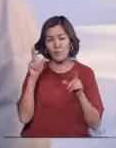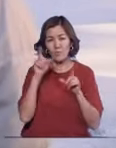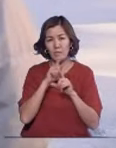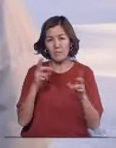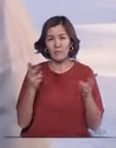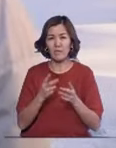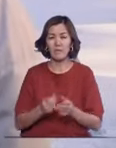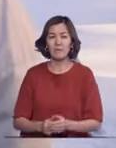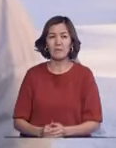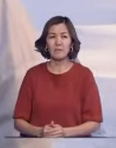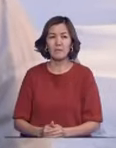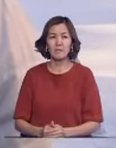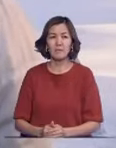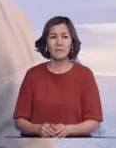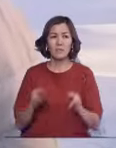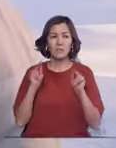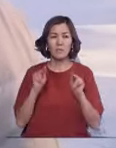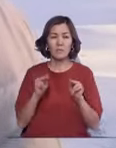Шынымен де